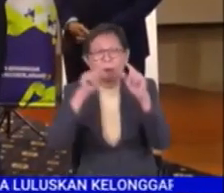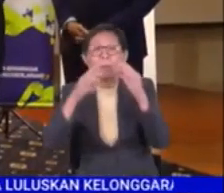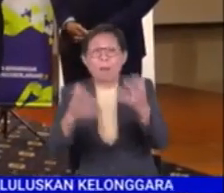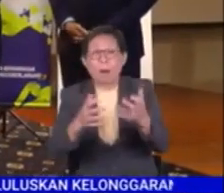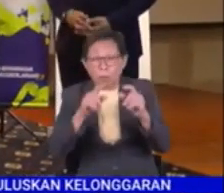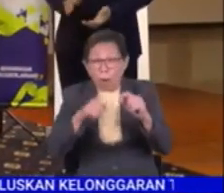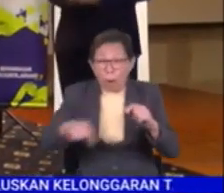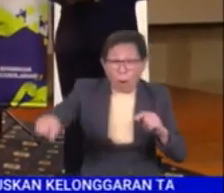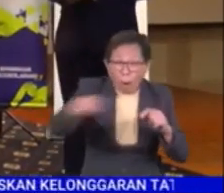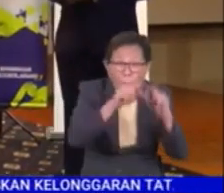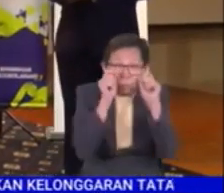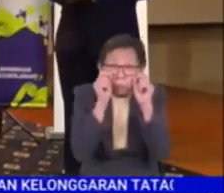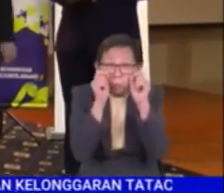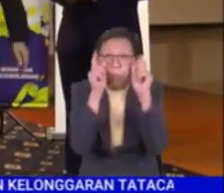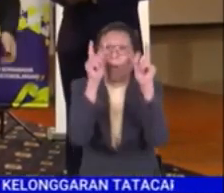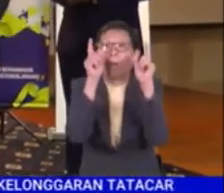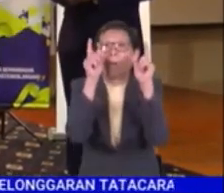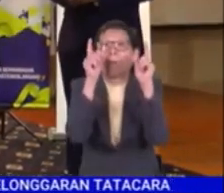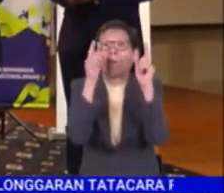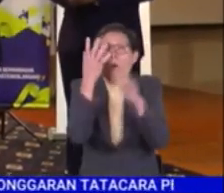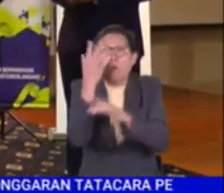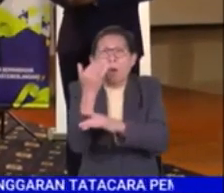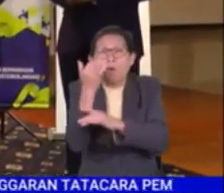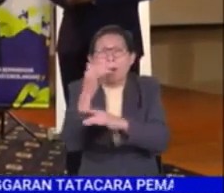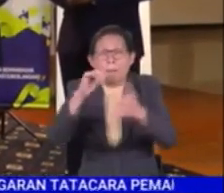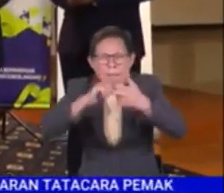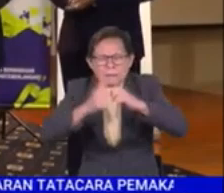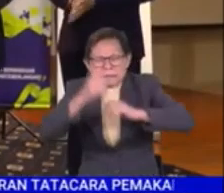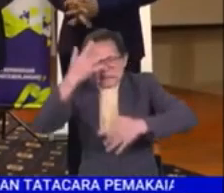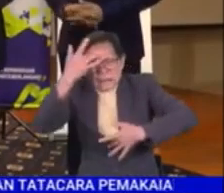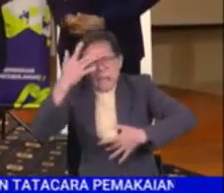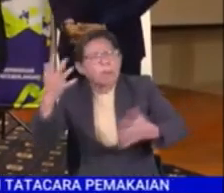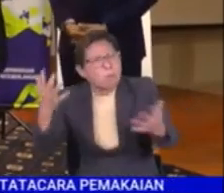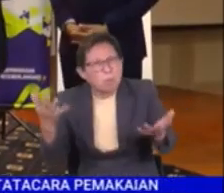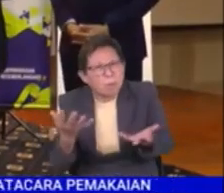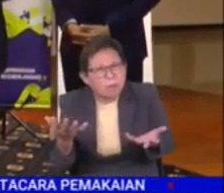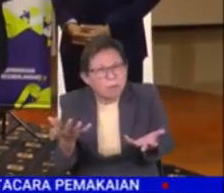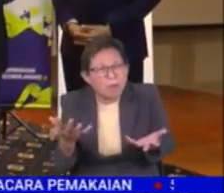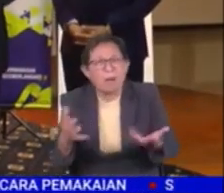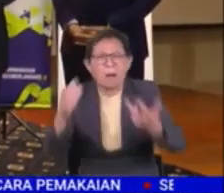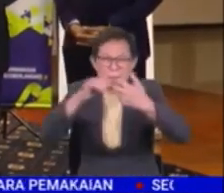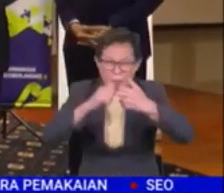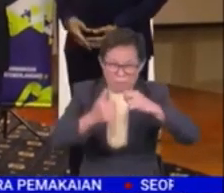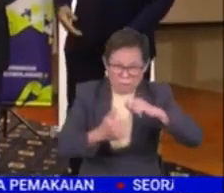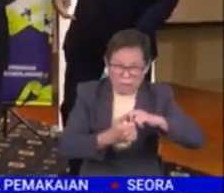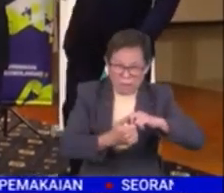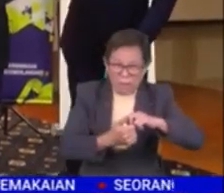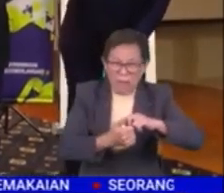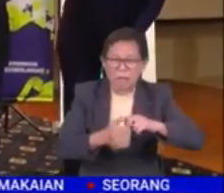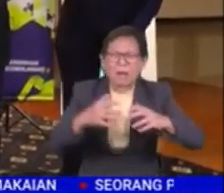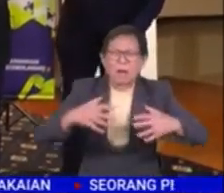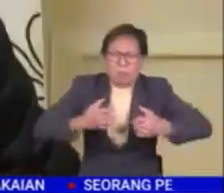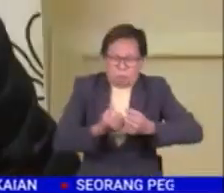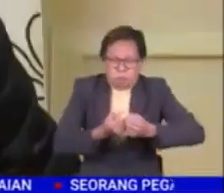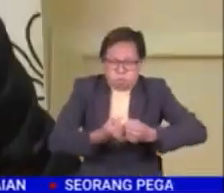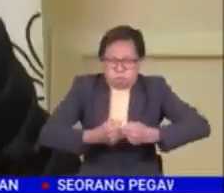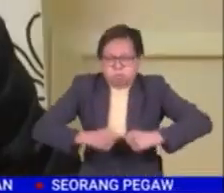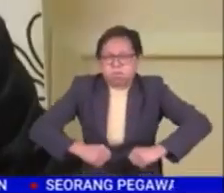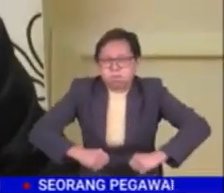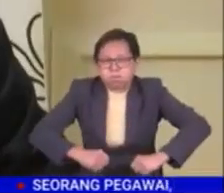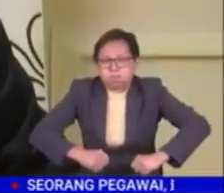kesedaran bahawa punca kepada masalah ini antaranya adalah masalah berat badan ataupun